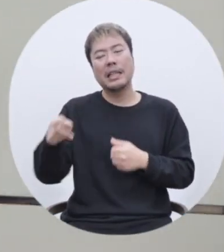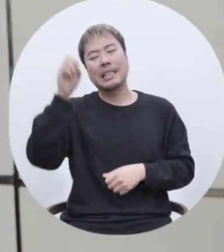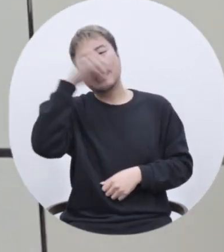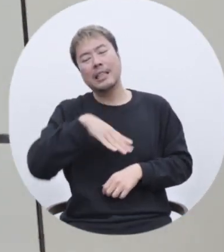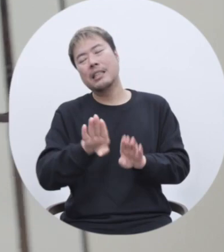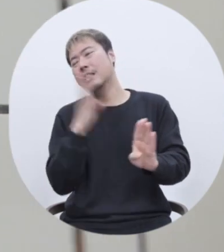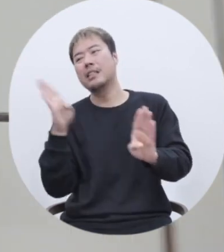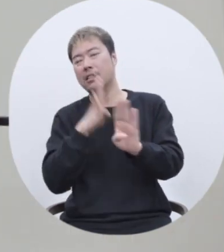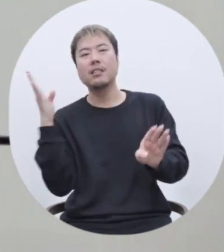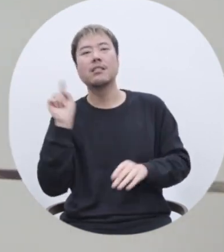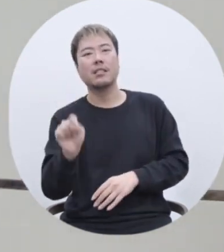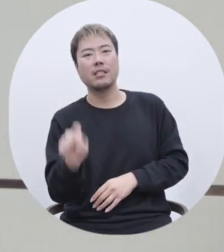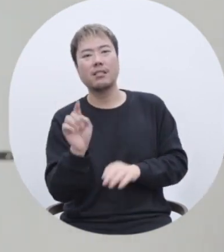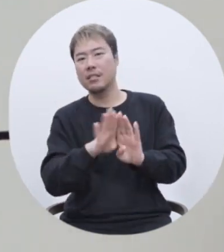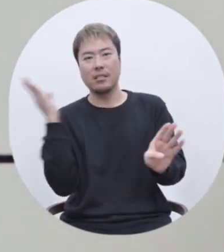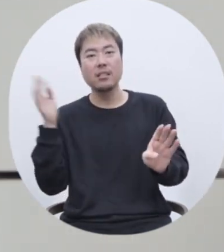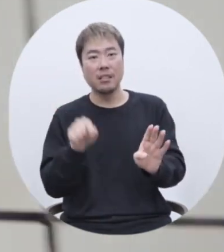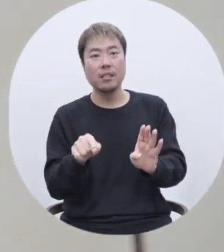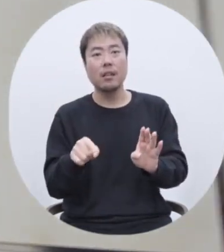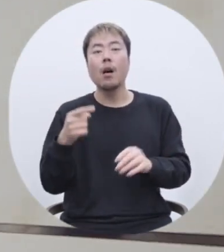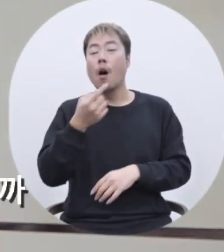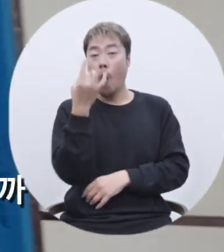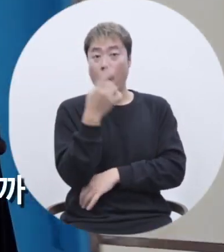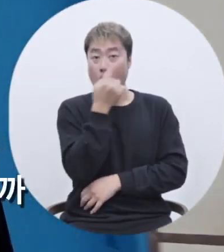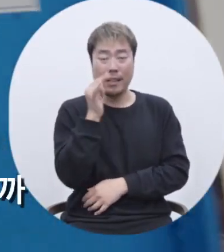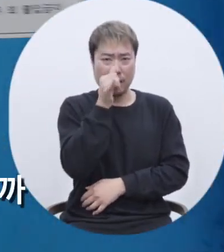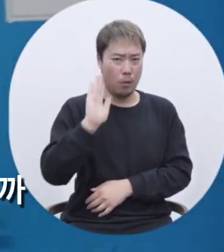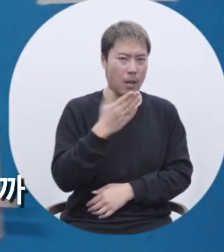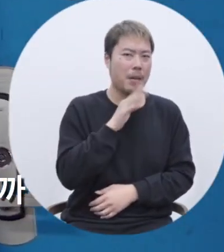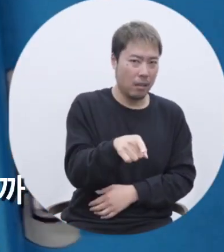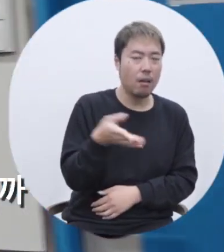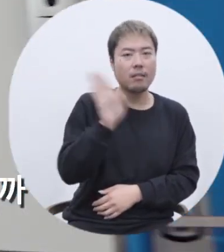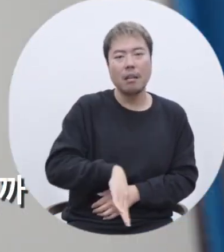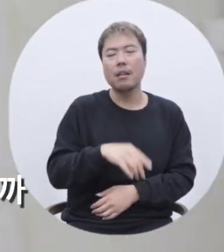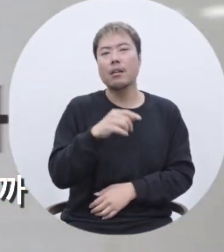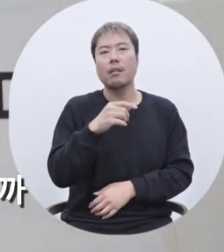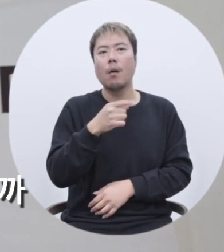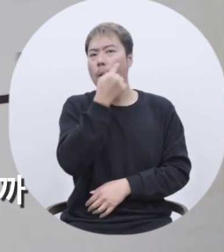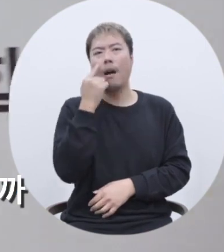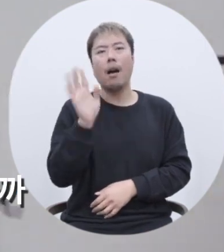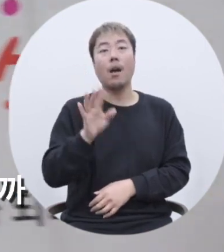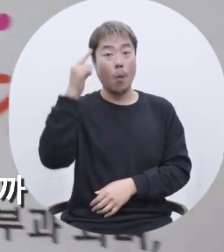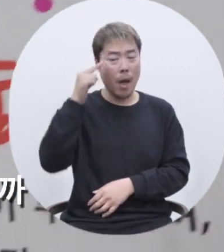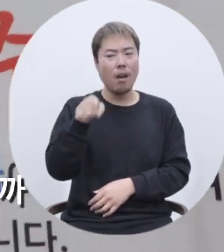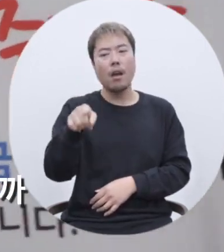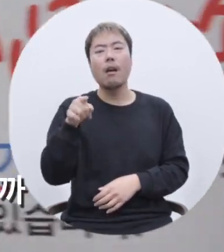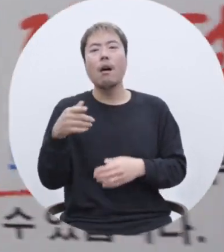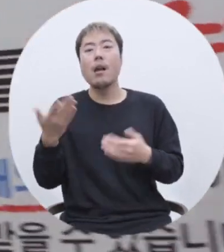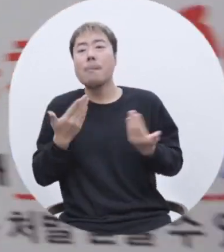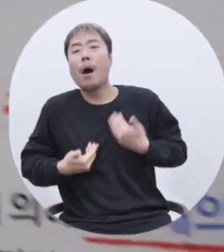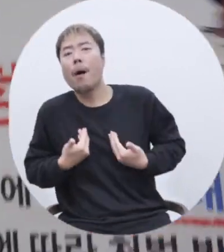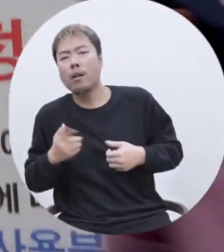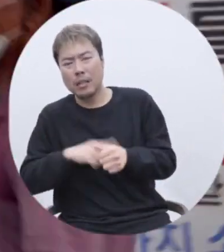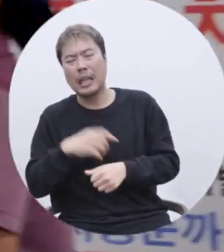그냥 열어줘요. 그냥. 뭐 별다른 확인 안 하고. 네, 원래 확인을 해야 되는데 이 일을 하는 사람들도 힘드니까